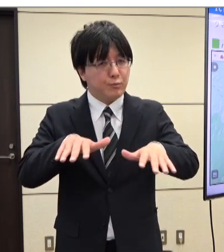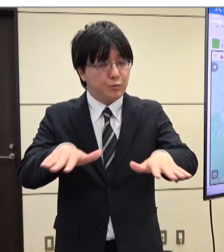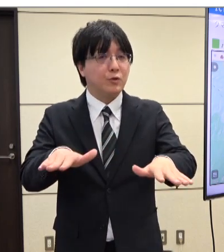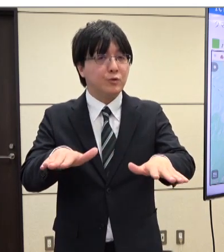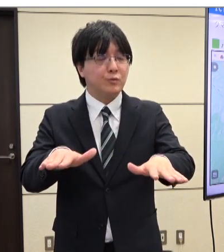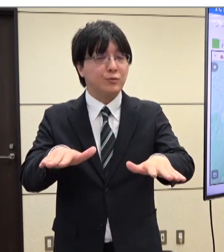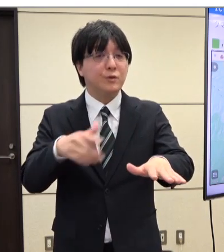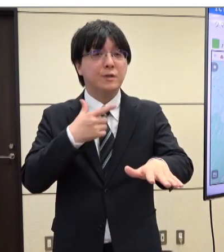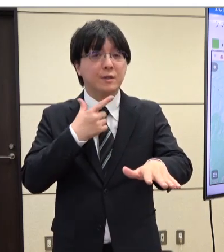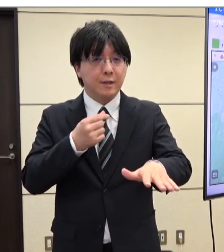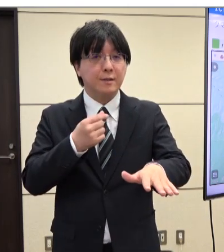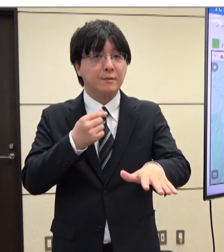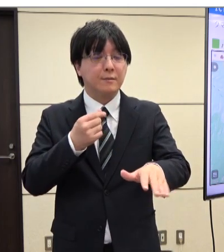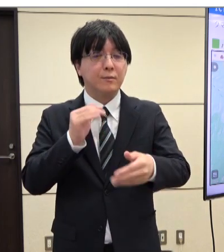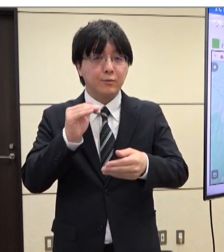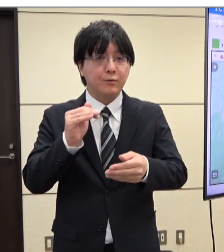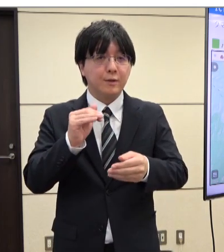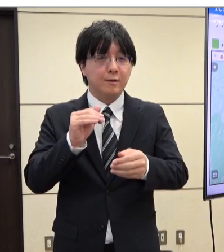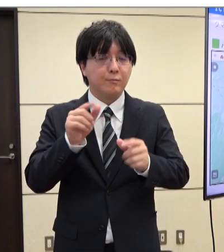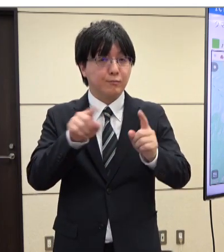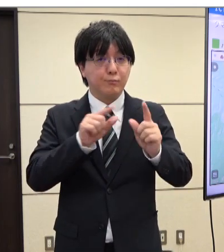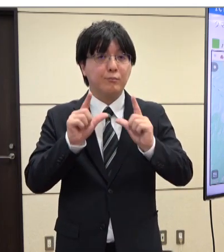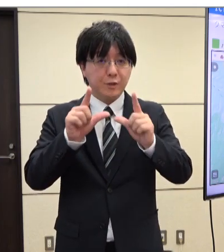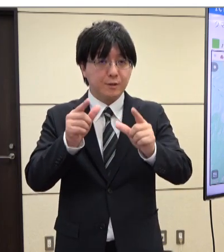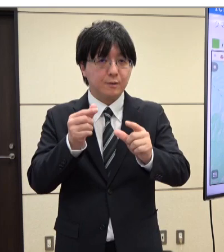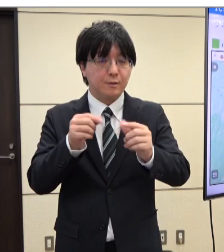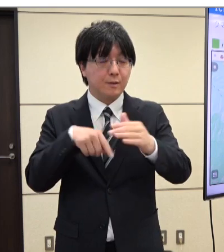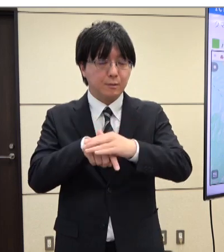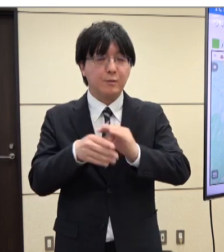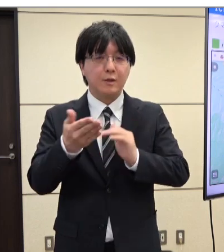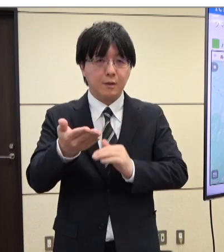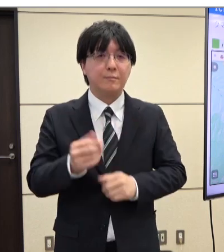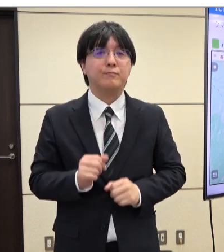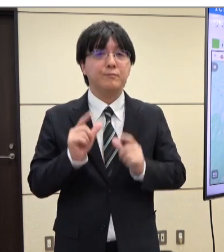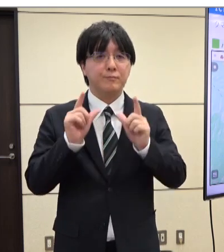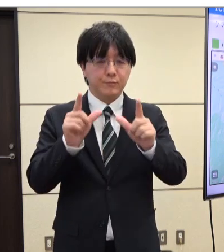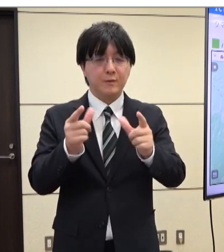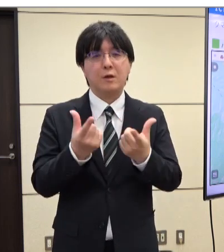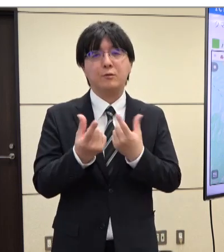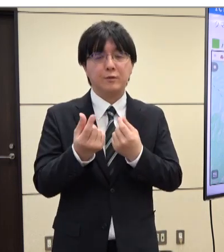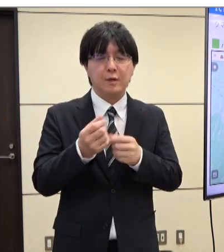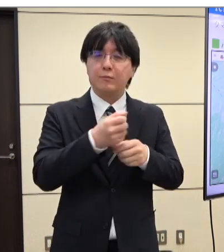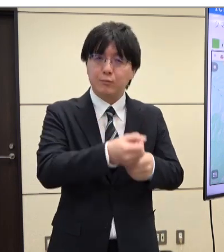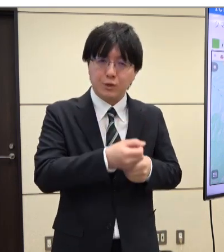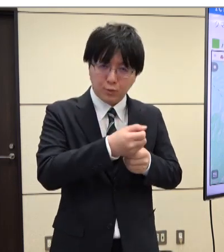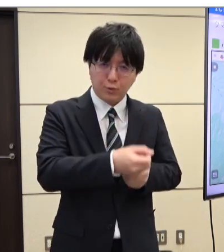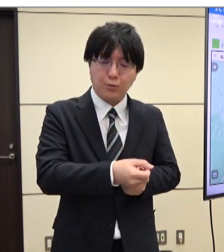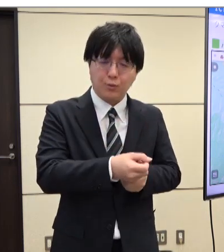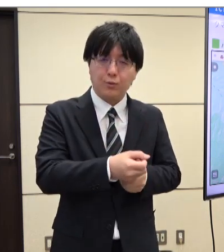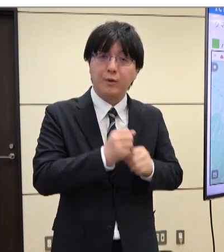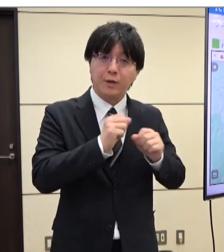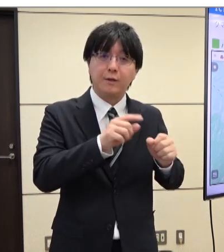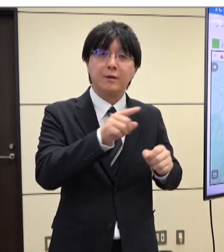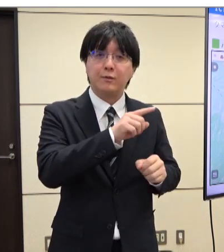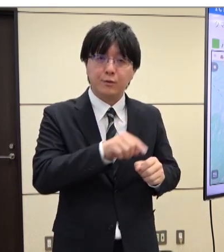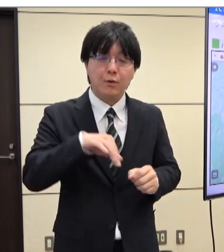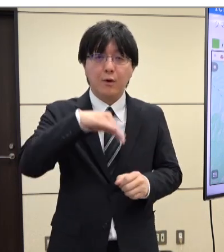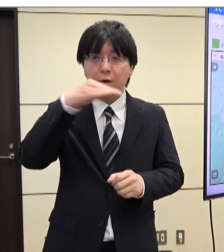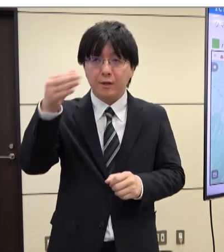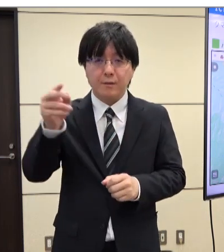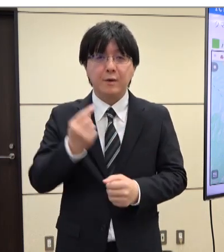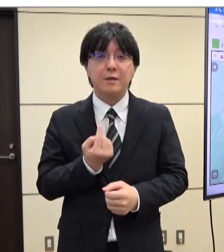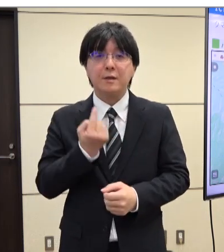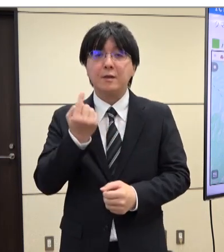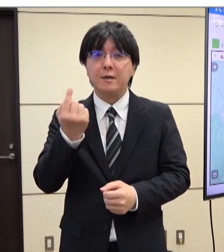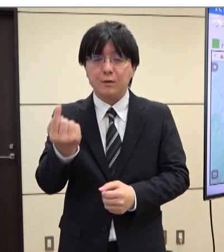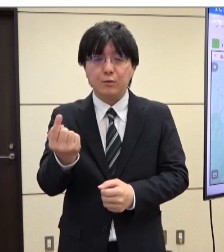で公開したというところです。 そうですね、先ほども申し上げましたように、農業者とかあるいは山間のところに入る方にとってみれば